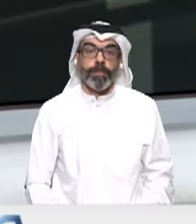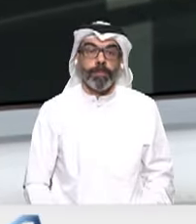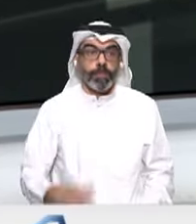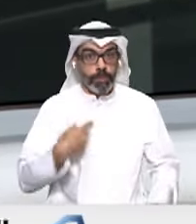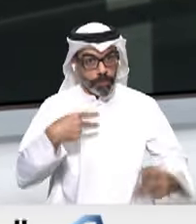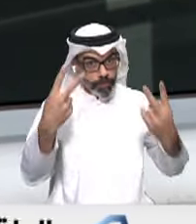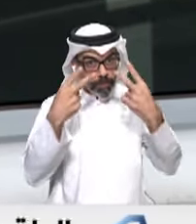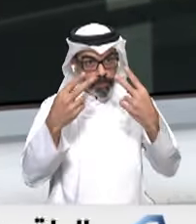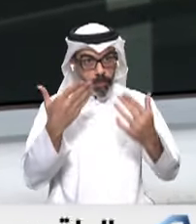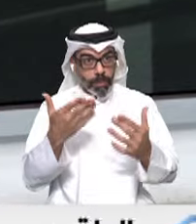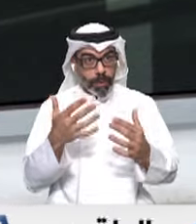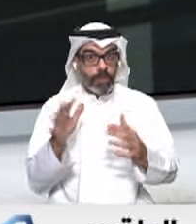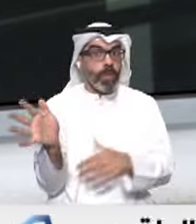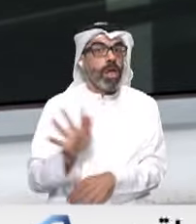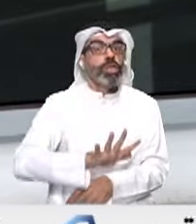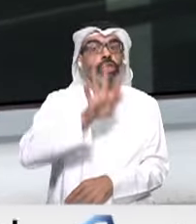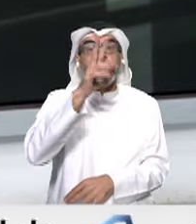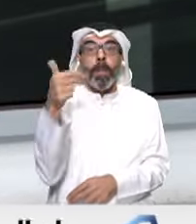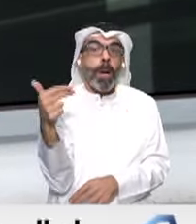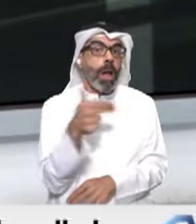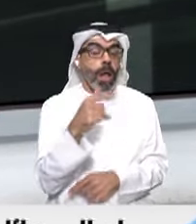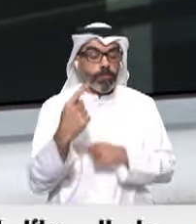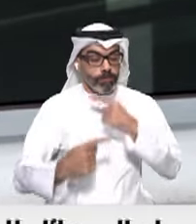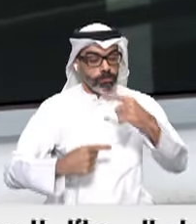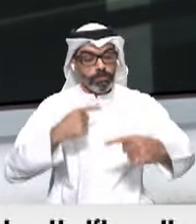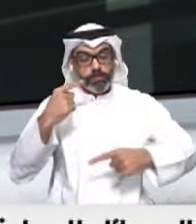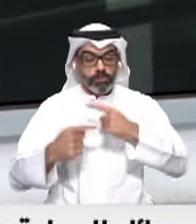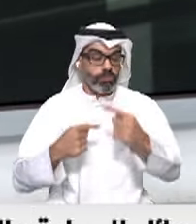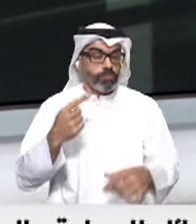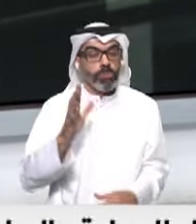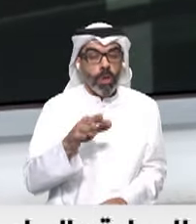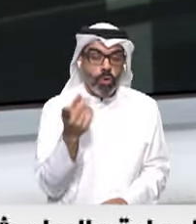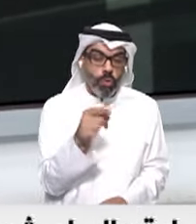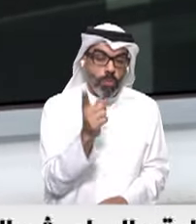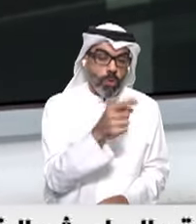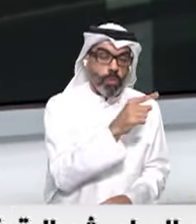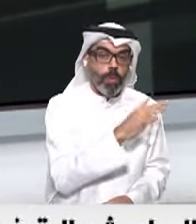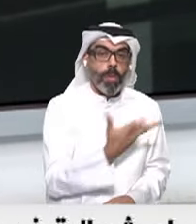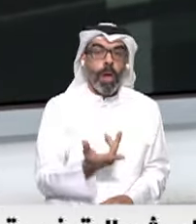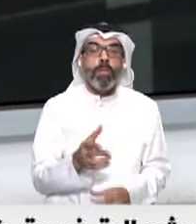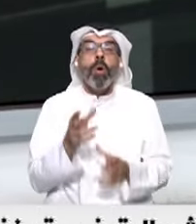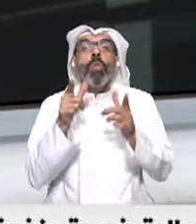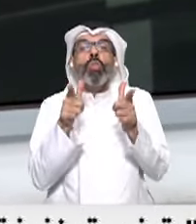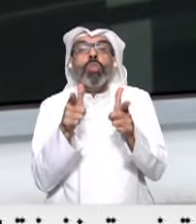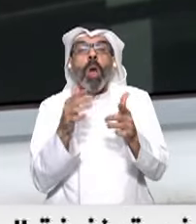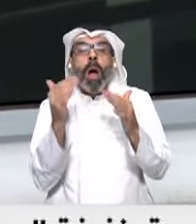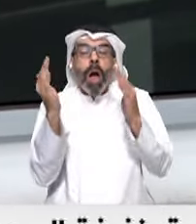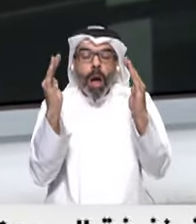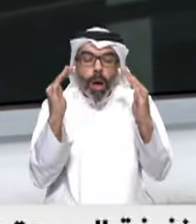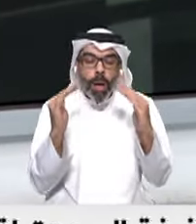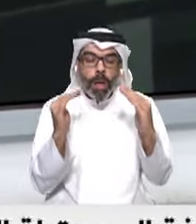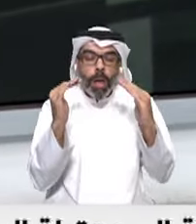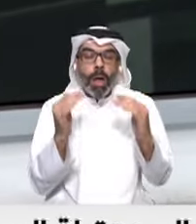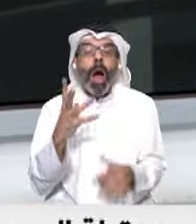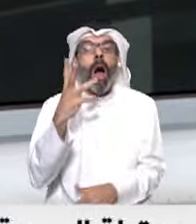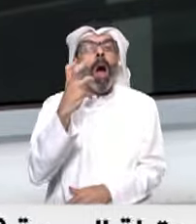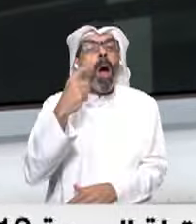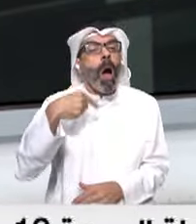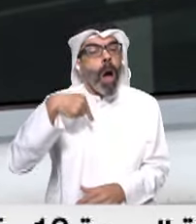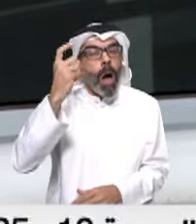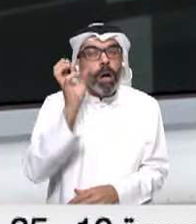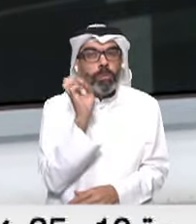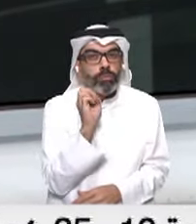المشاهدين هوا الشمال الغربي راح يستمر ويانا لعده ايام نشاط خلال فتره الظهيره بعد ذلك تتراجع سرعه الرياح اجواء حاره خلال